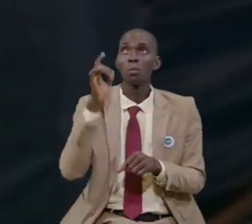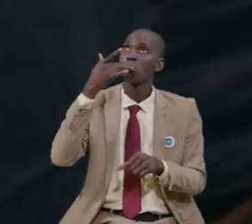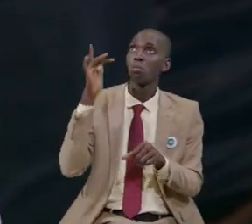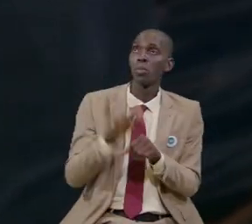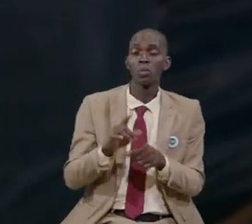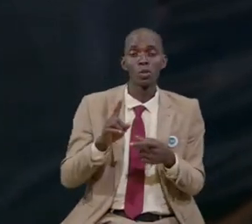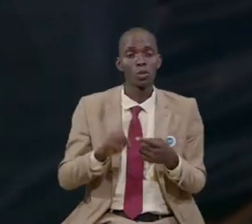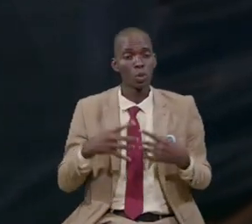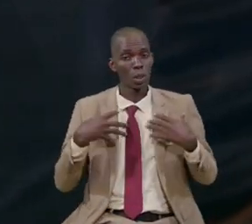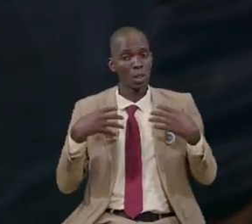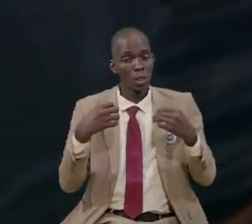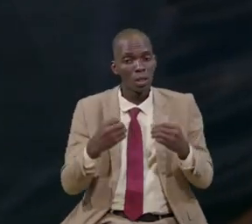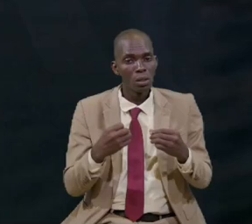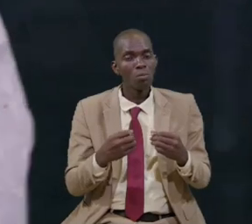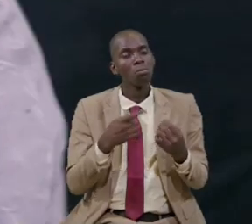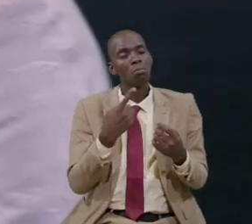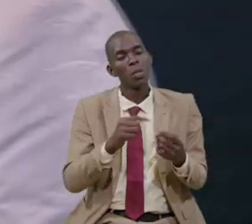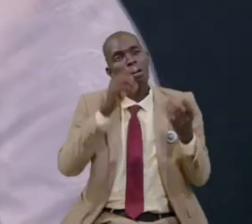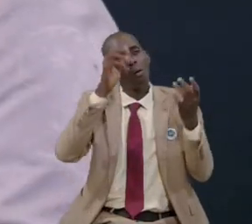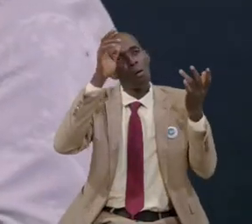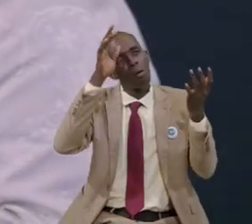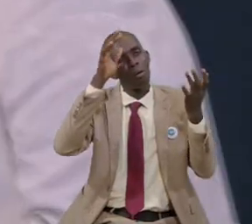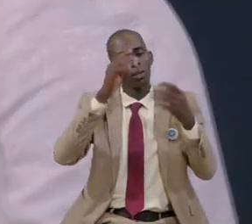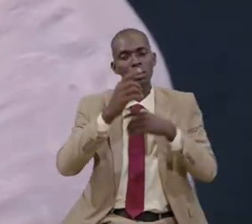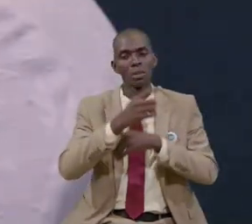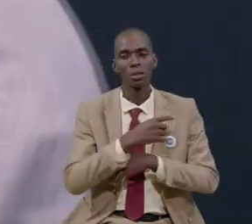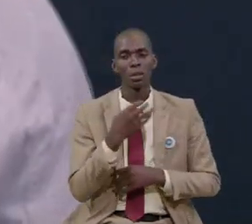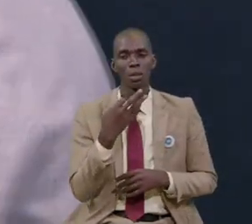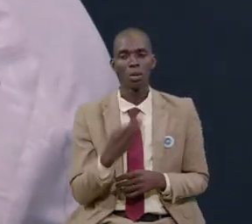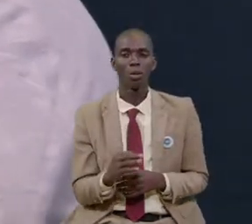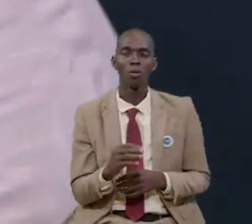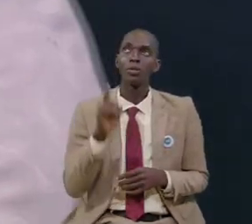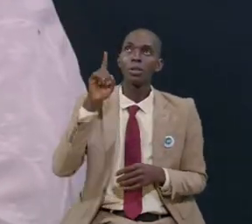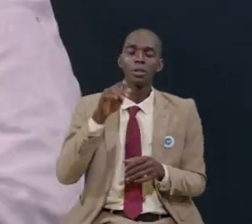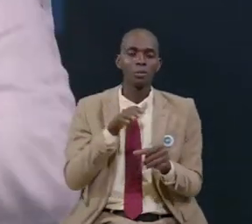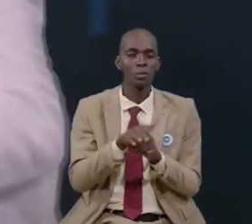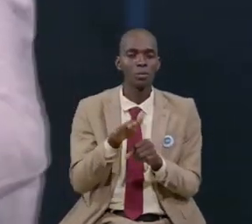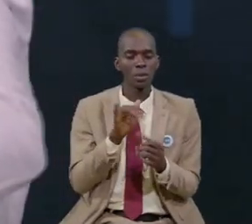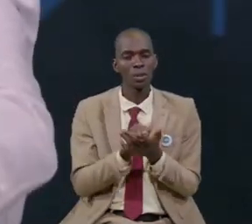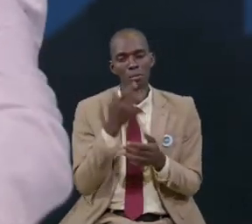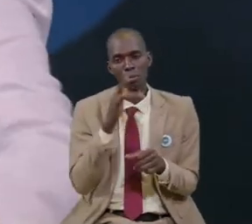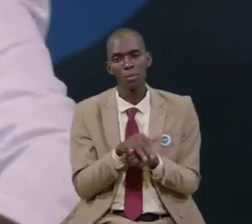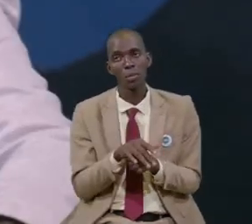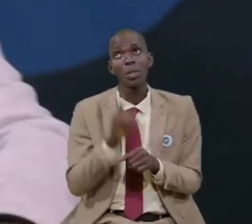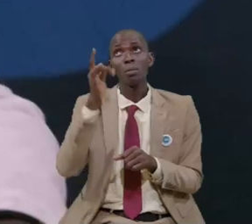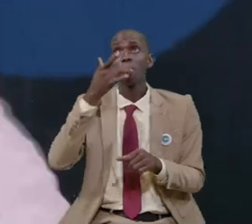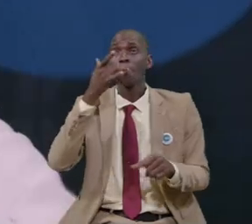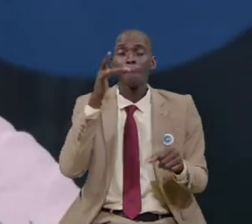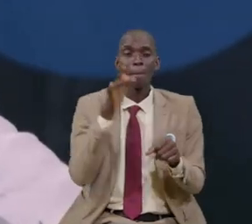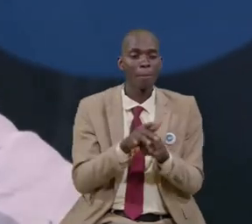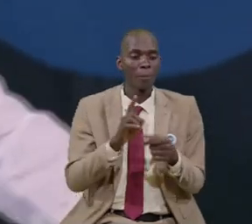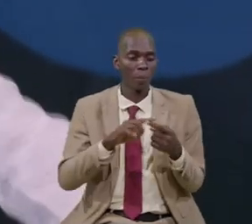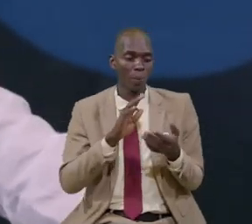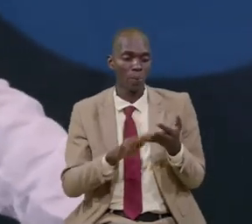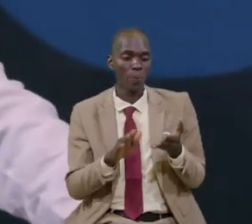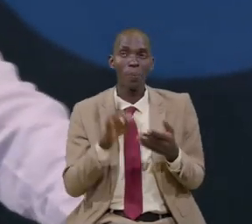un jour d'espoir pour accomplir cette promesse. Il a promis de pardonner. Il a promis d'affranchir. Si